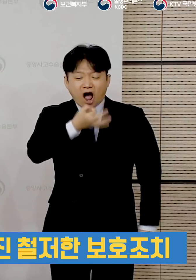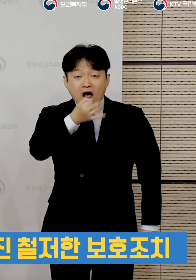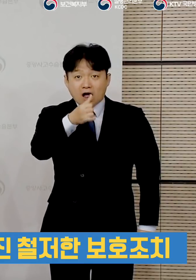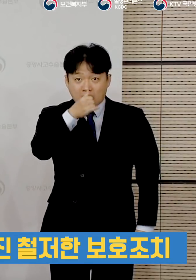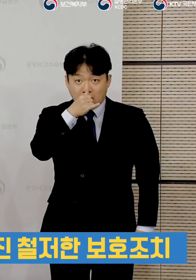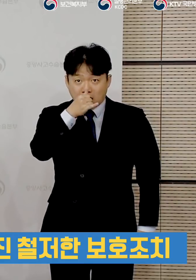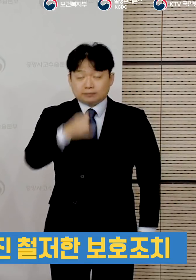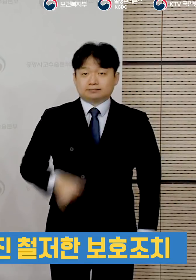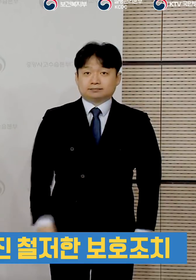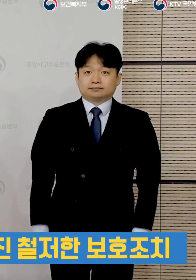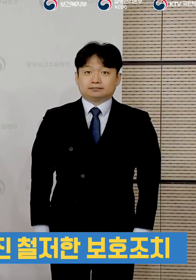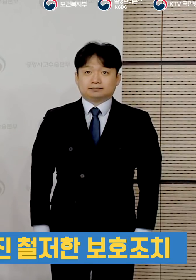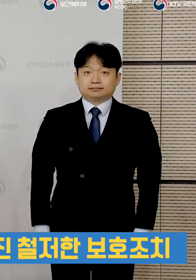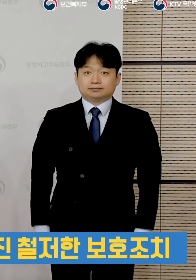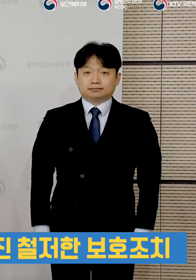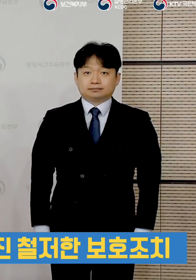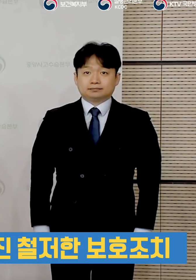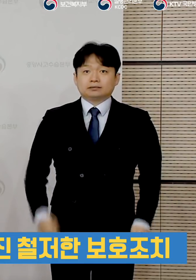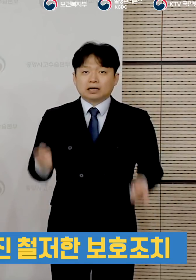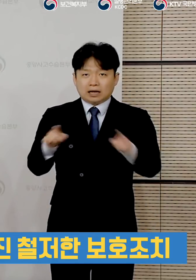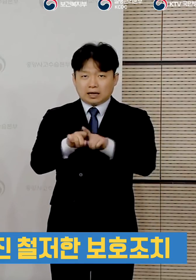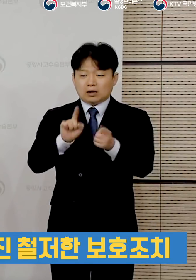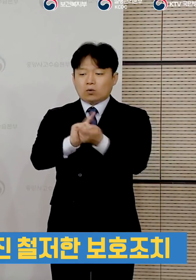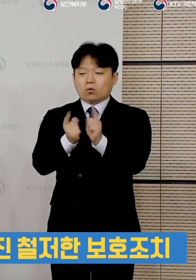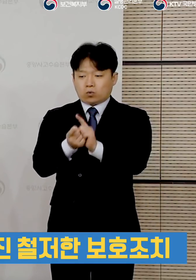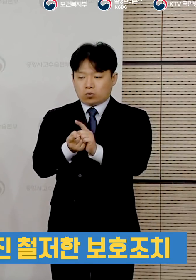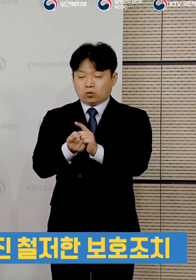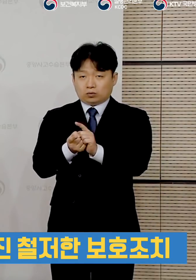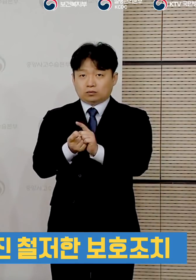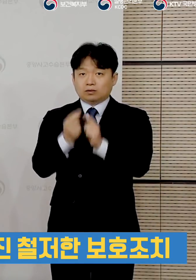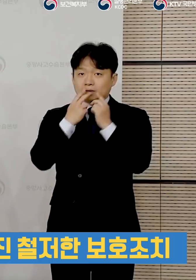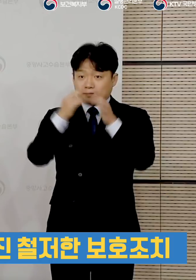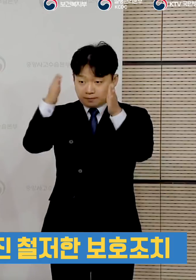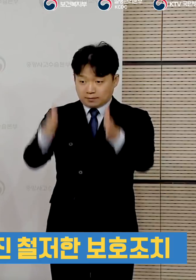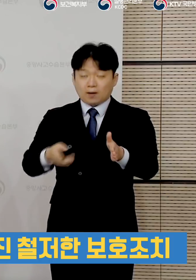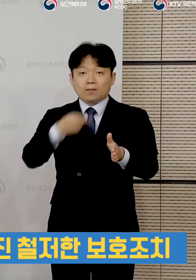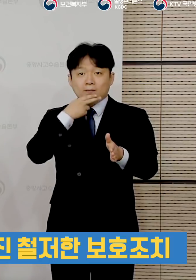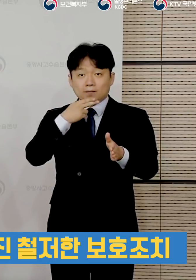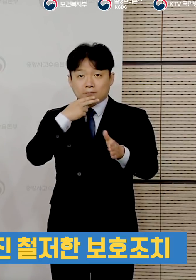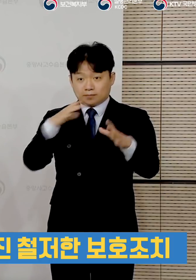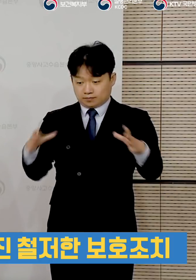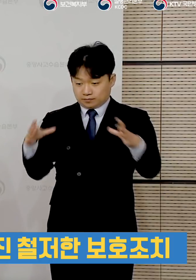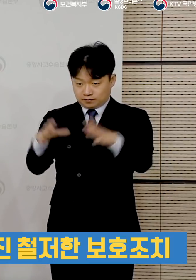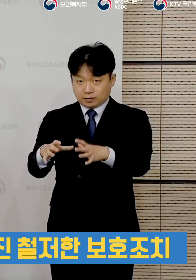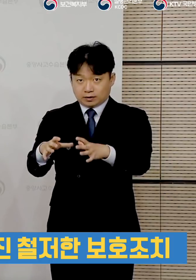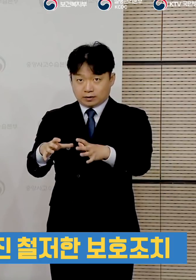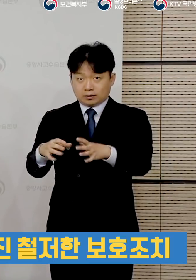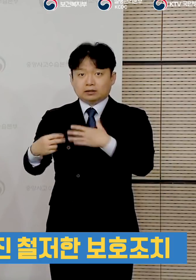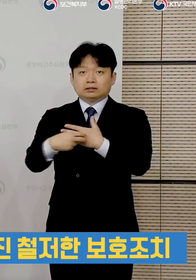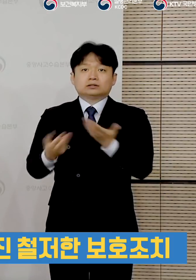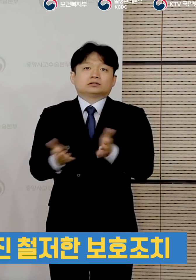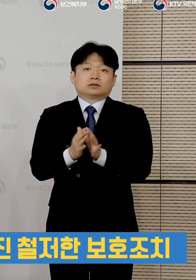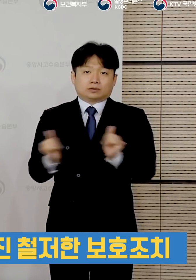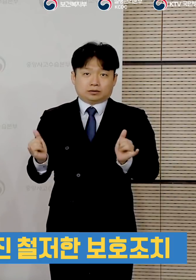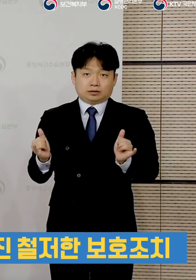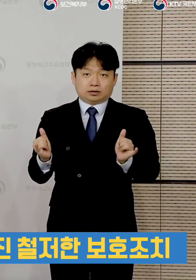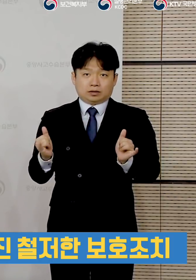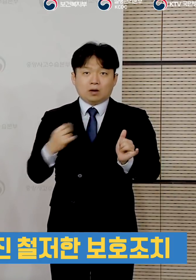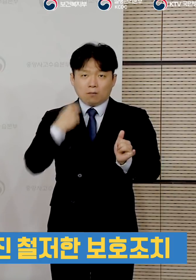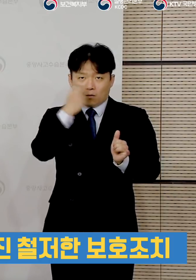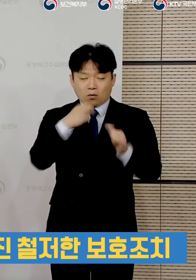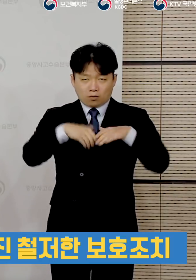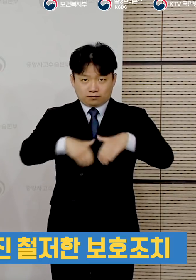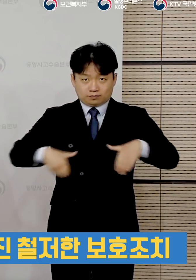경증 환자들을 그 같이 수용을 하고 음압 없이 오히려 이제 의료진에 대한 철저한 보호